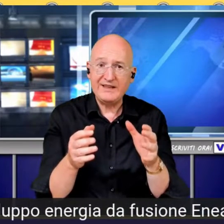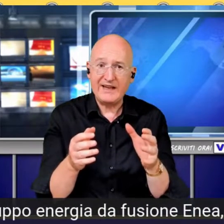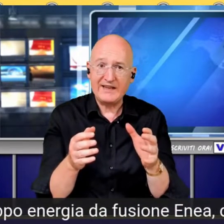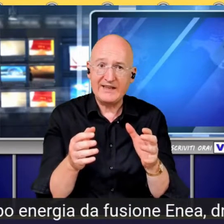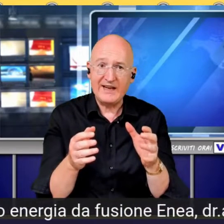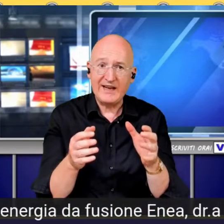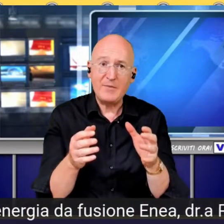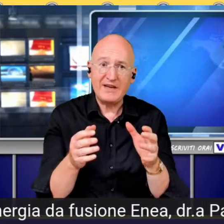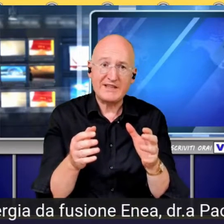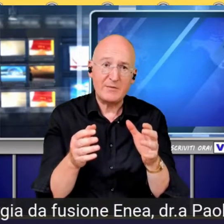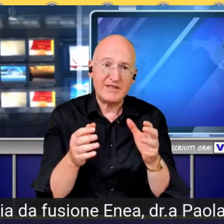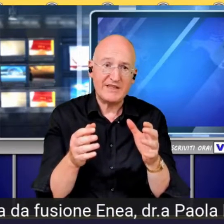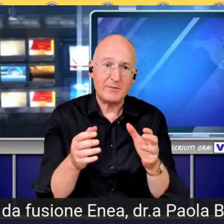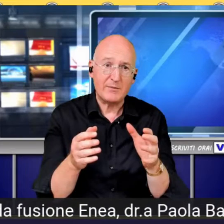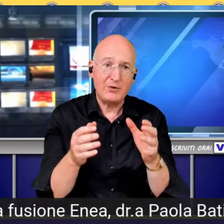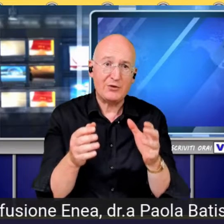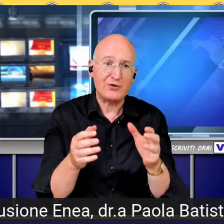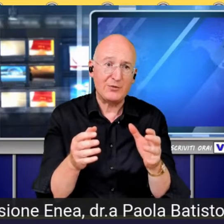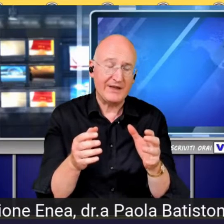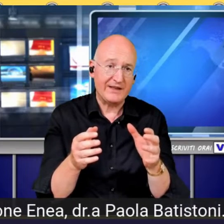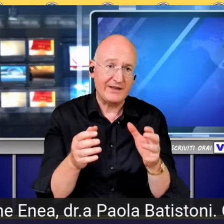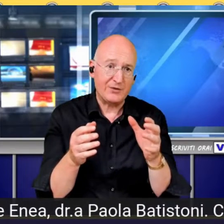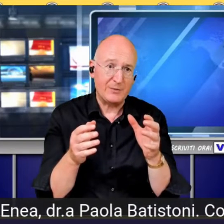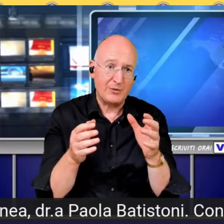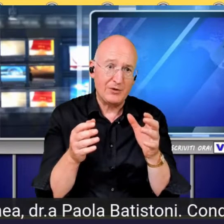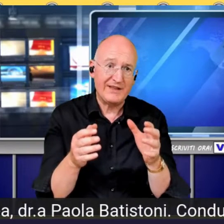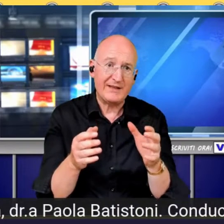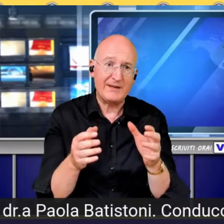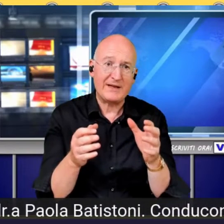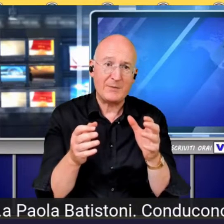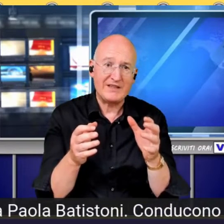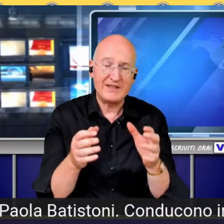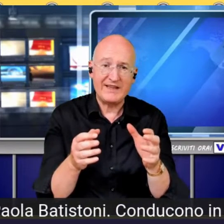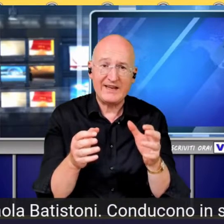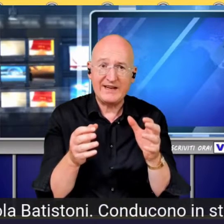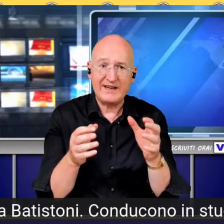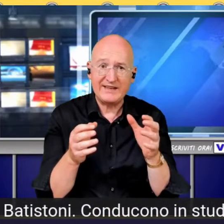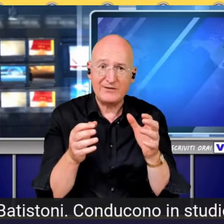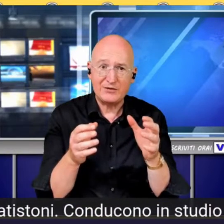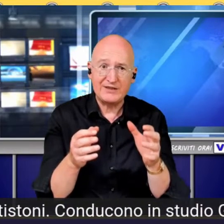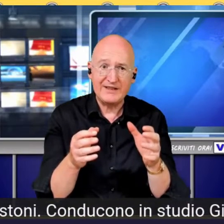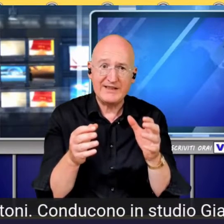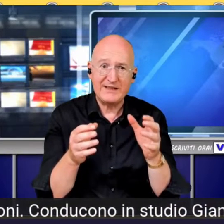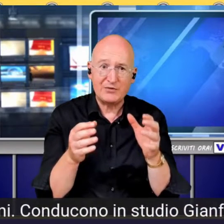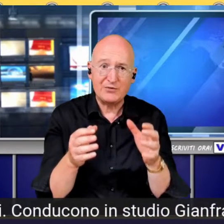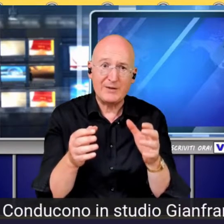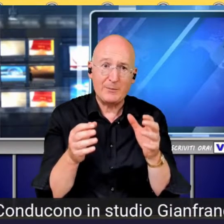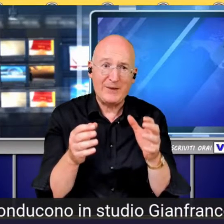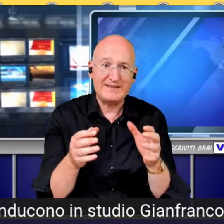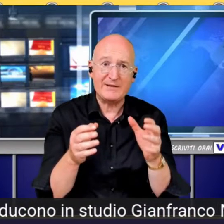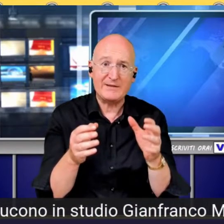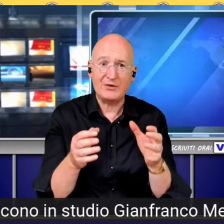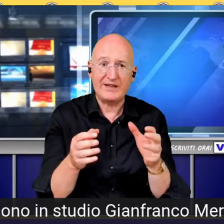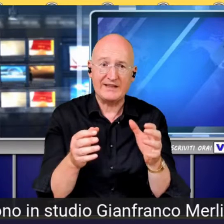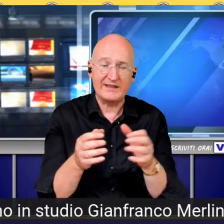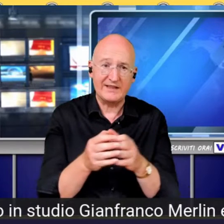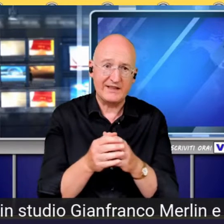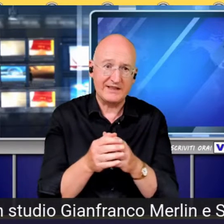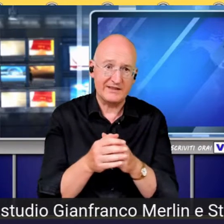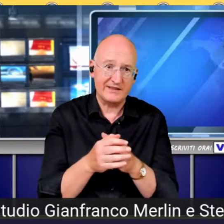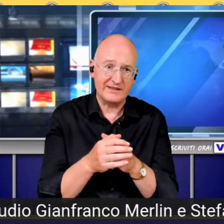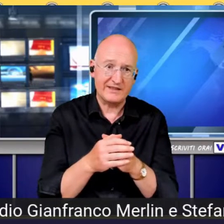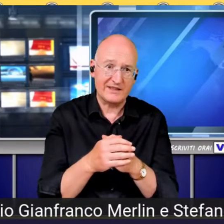fusione l'Italia è messa, mi sembra, piuttosto bene, con molte capacità anche di frontiera di produrre pezzi